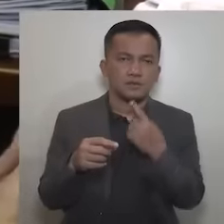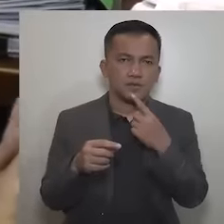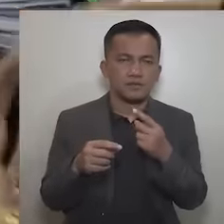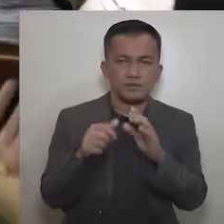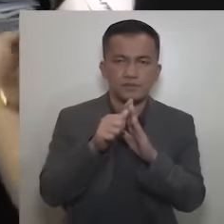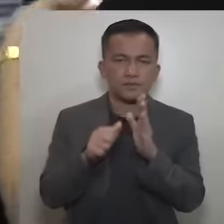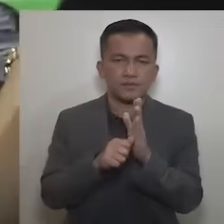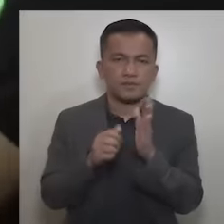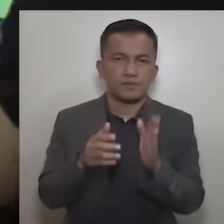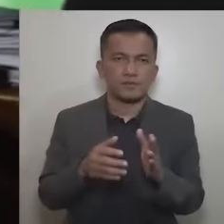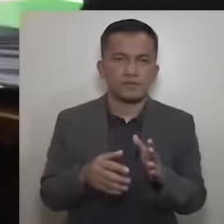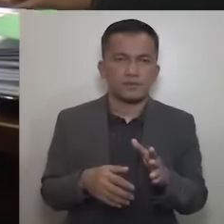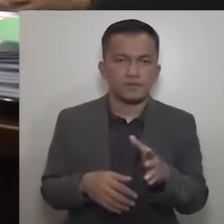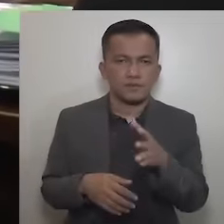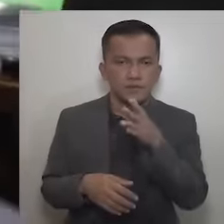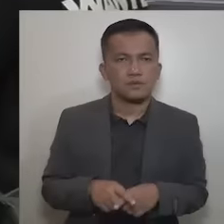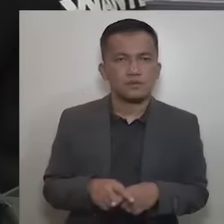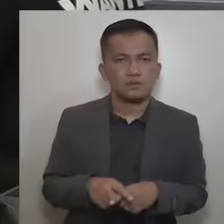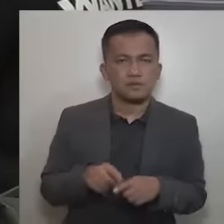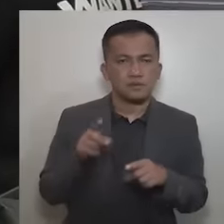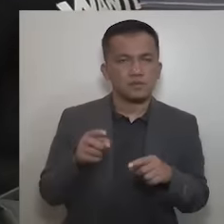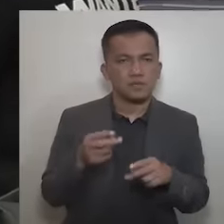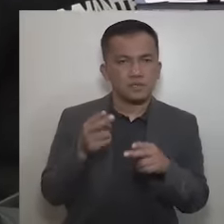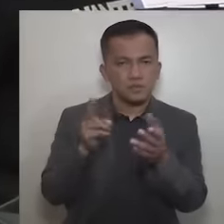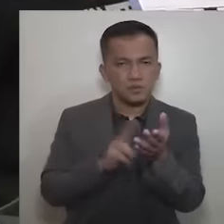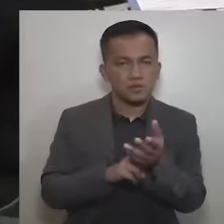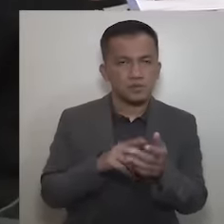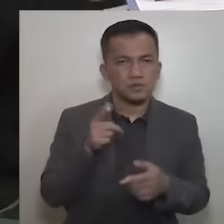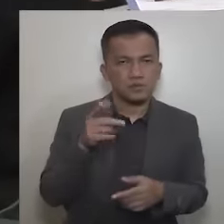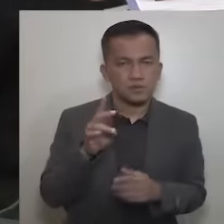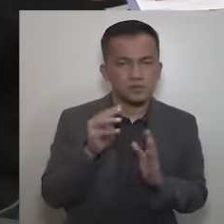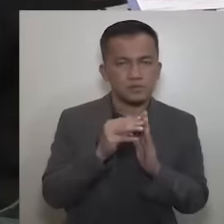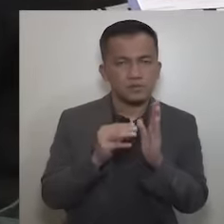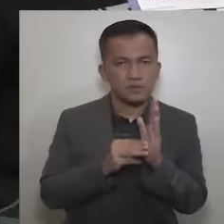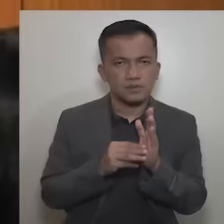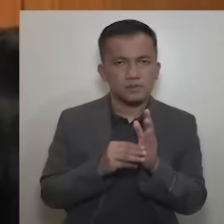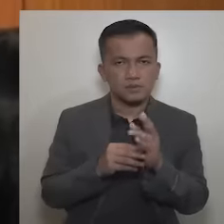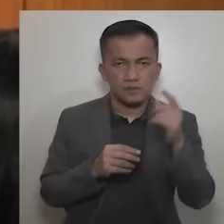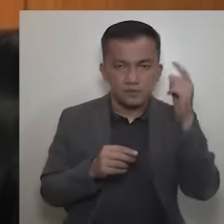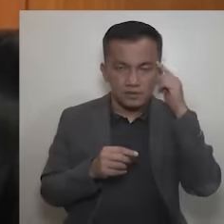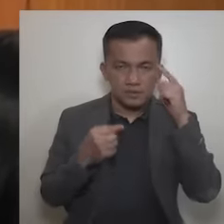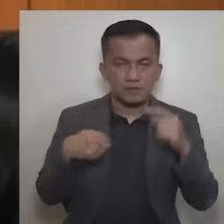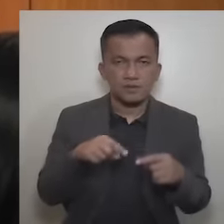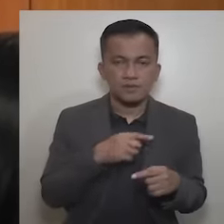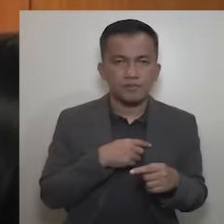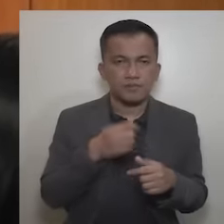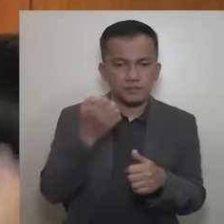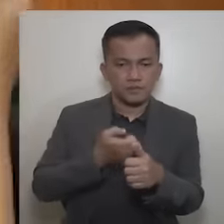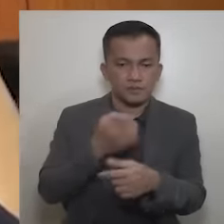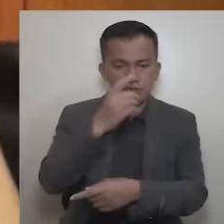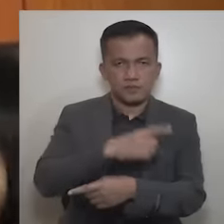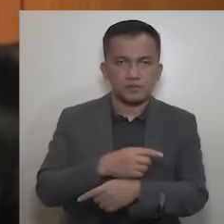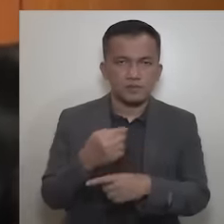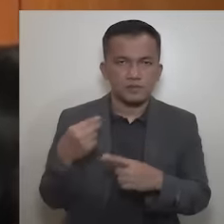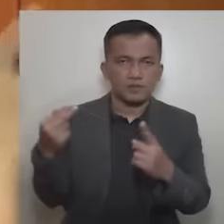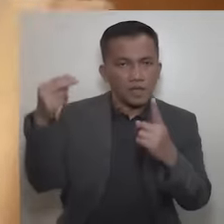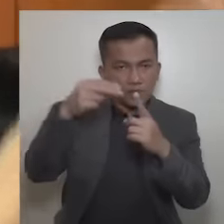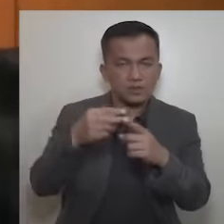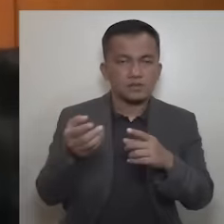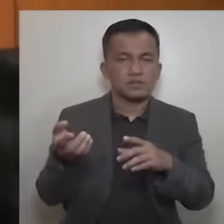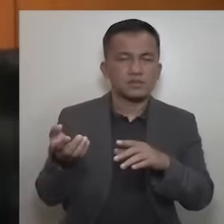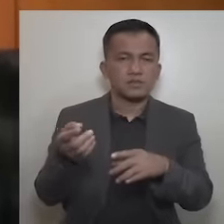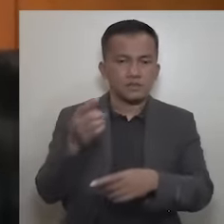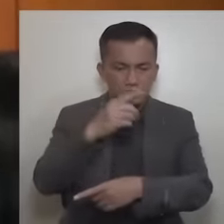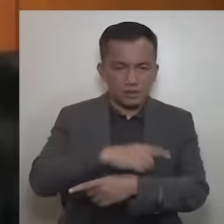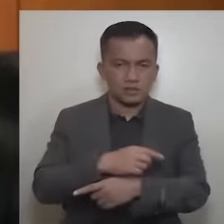lang, attorney. Yes. Ako po yung mother niya. Aba. Kung pipirmahan niya yung 27 million na yun, iisipin naman namin araw-araw to the day up to the